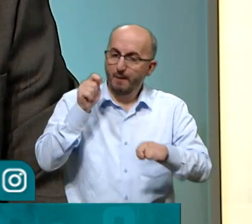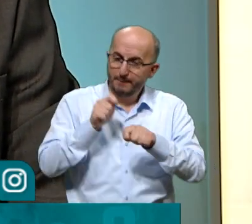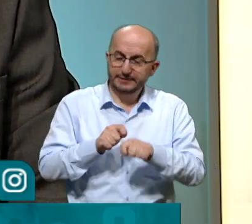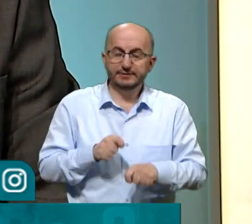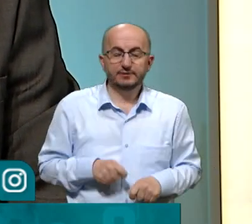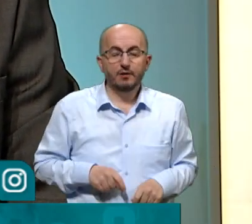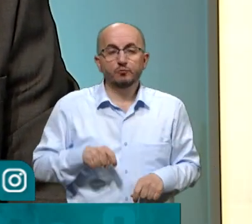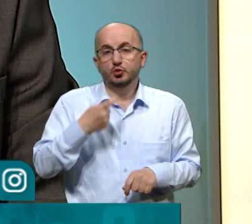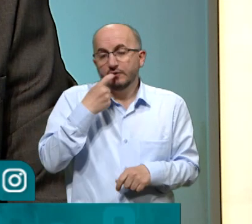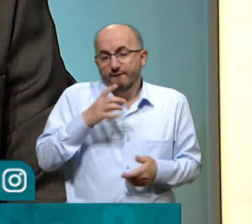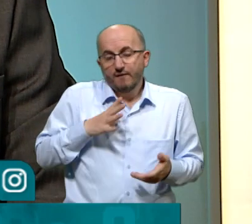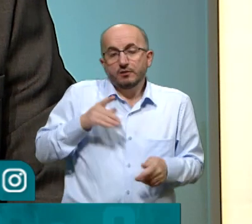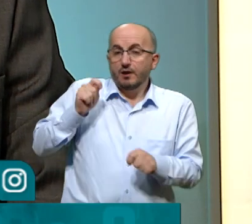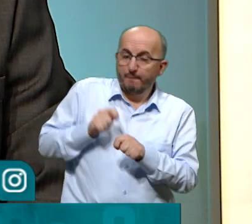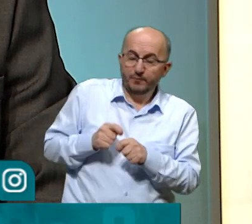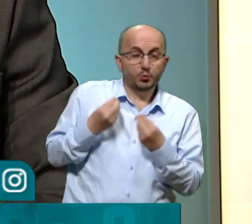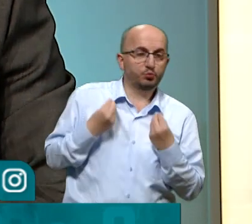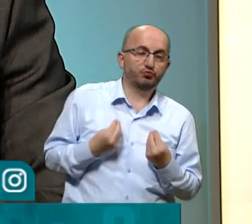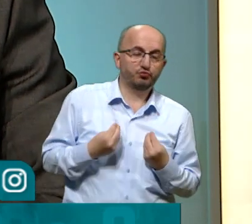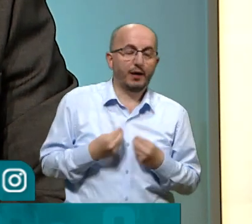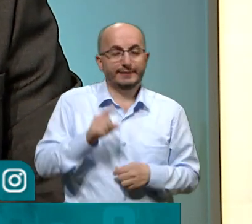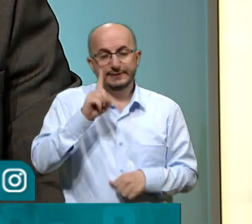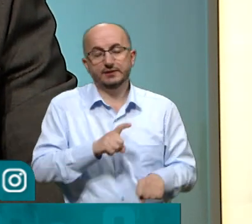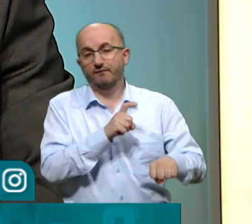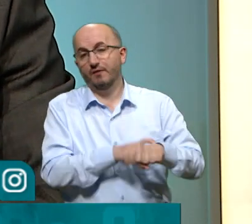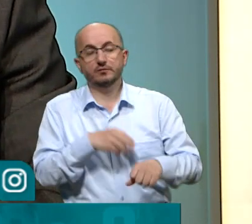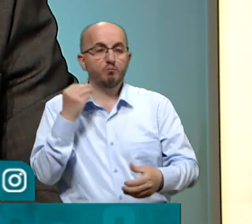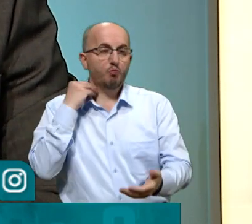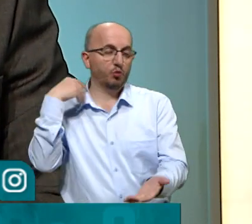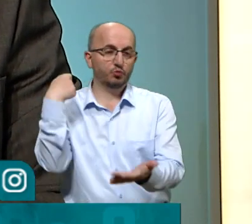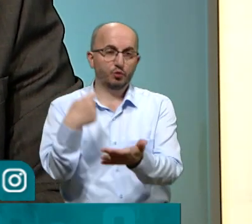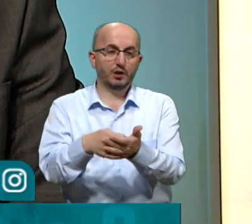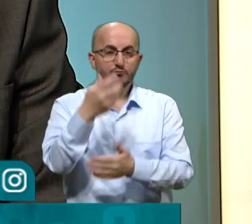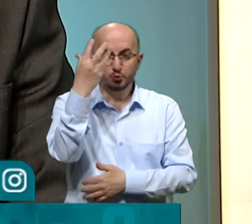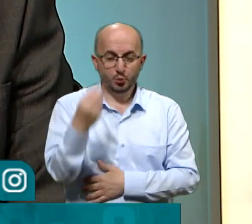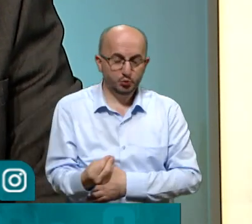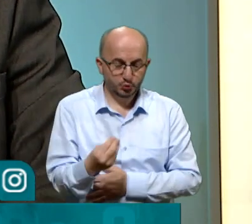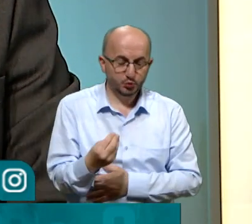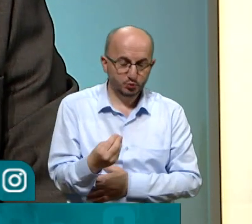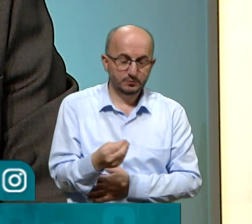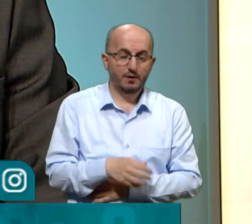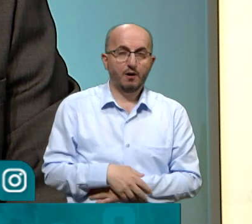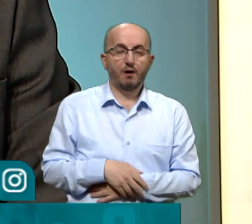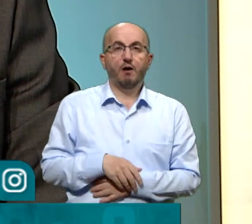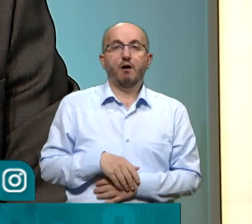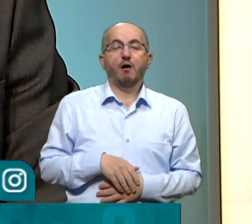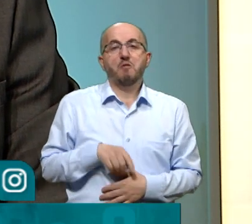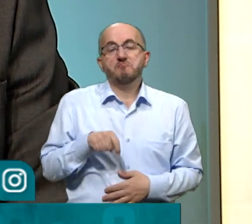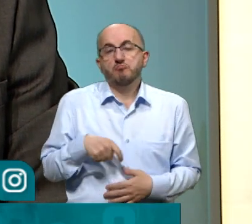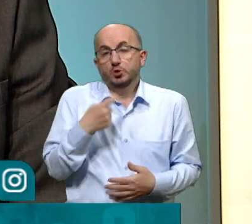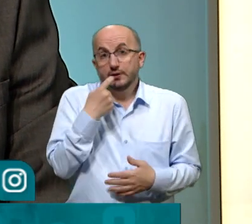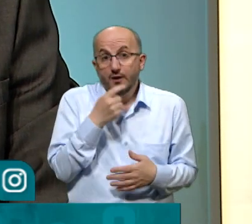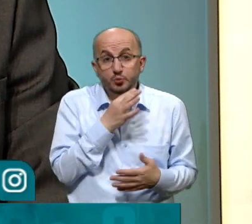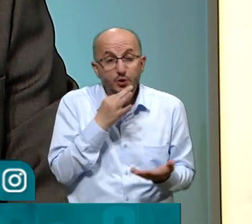doğruysa bu sene vardı yaptın Hala ne güzel ilk vaktinde borcunu Eda etmiş olursun bu sana müsait